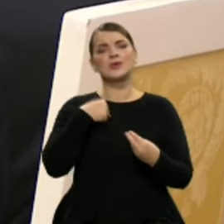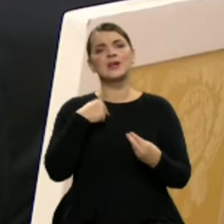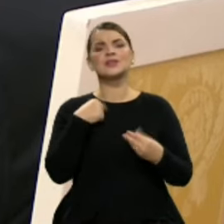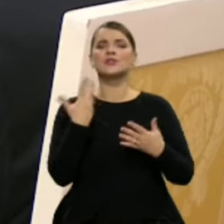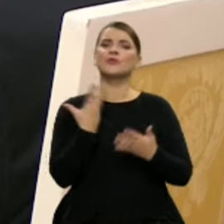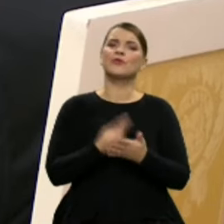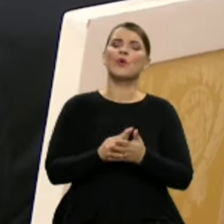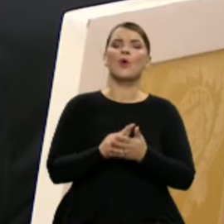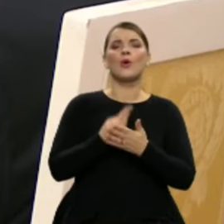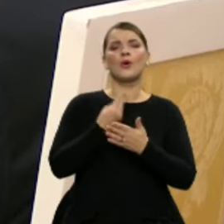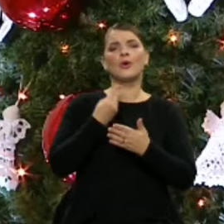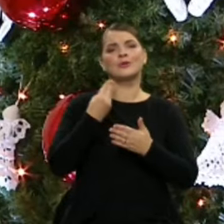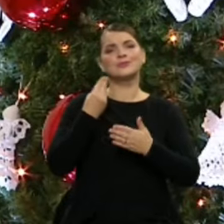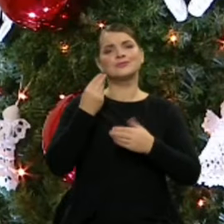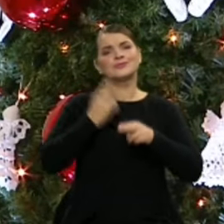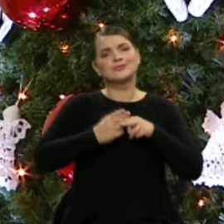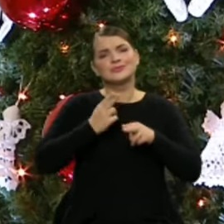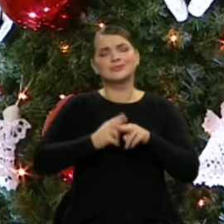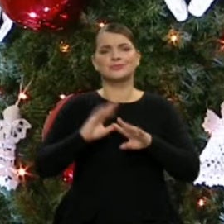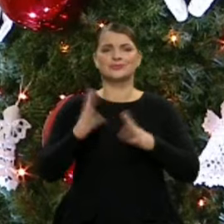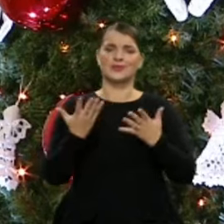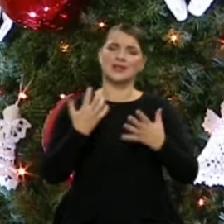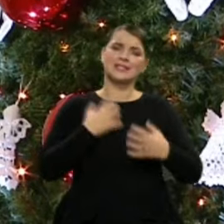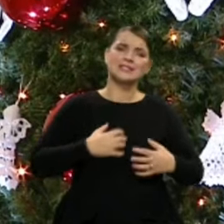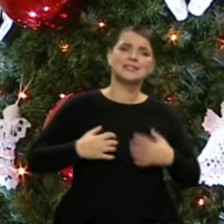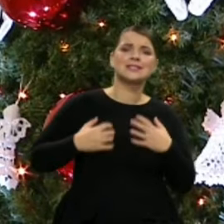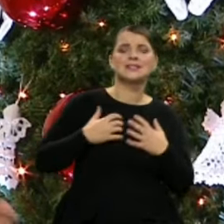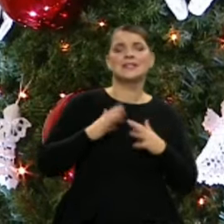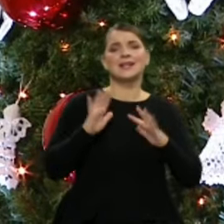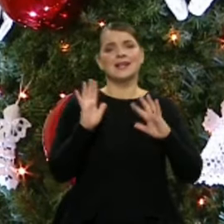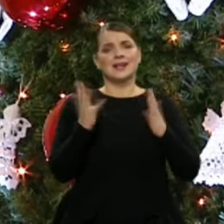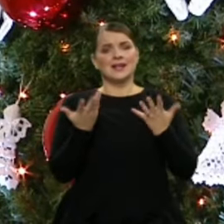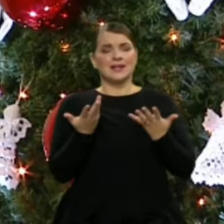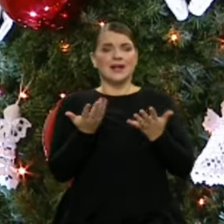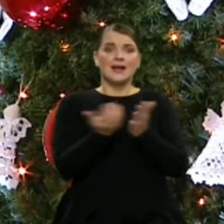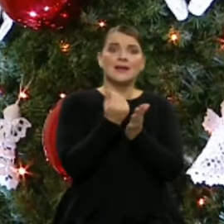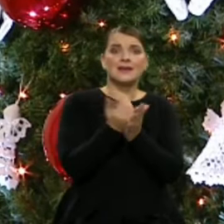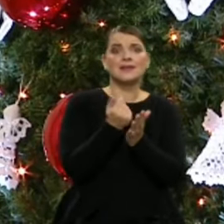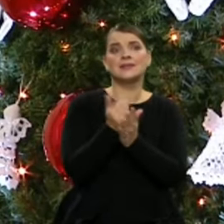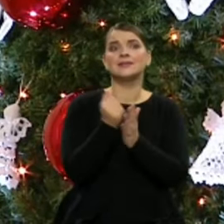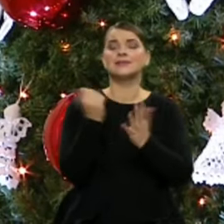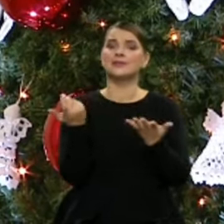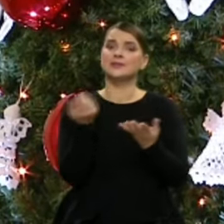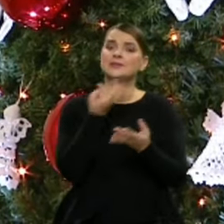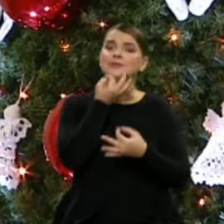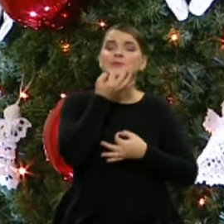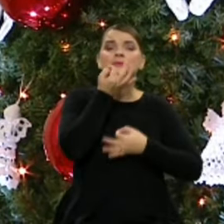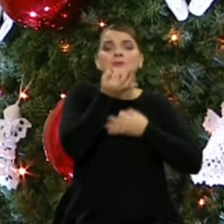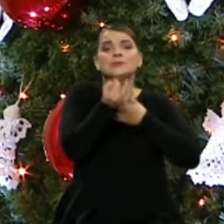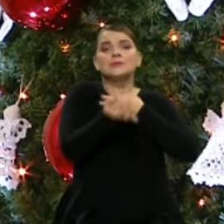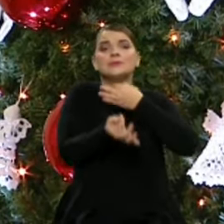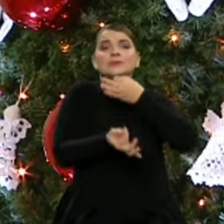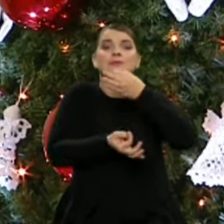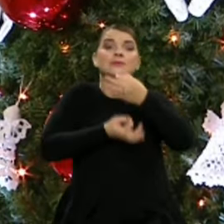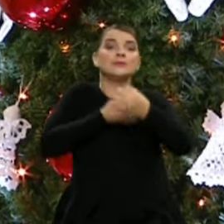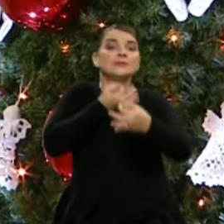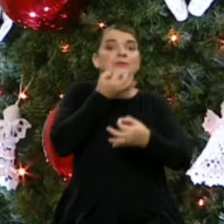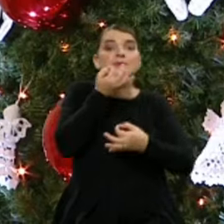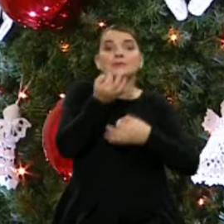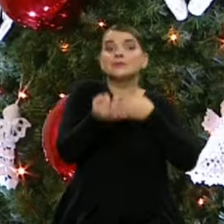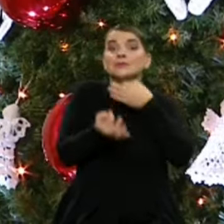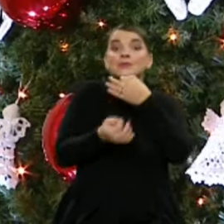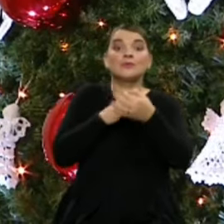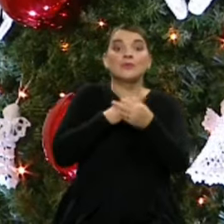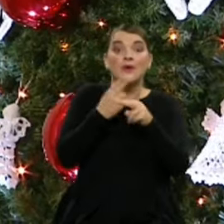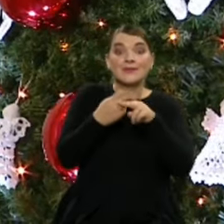išgyvenimais, nuoskaudomis, pasiekimais, jeigu tokių kažkokių tuo metu turėjau, buvo ta šeima už